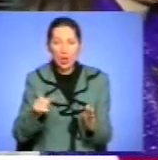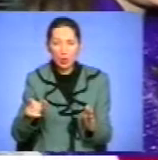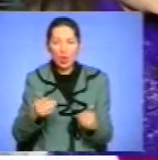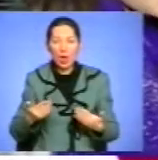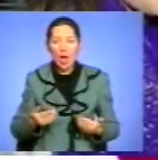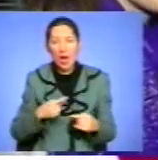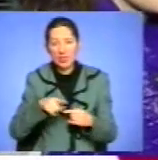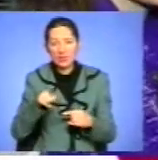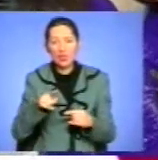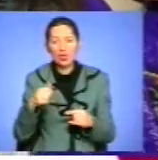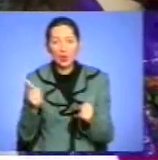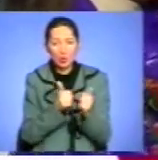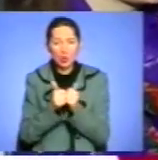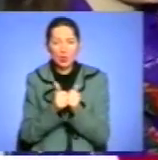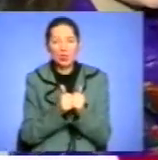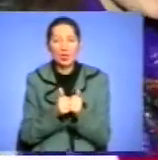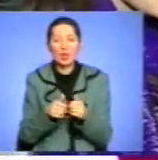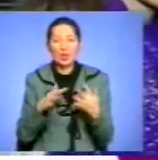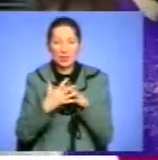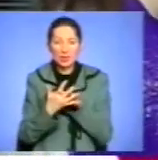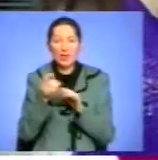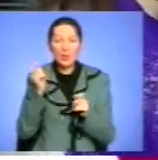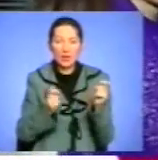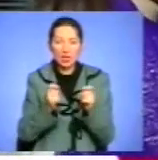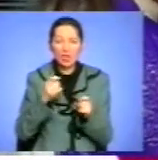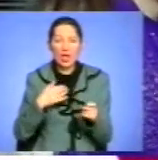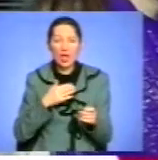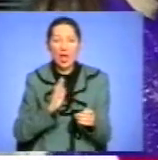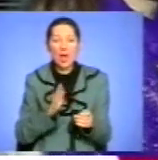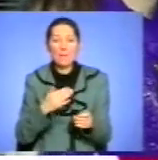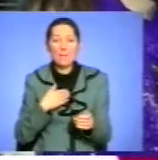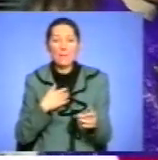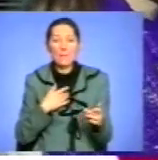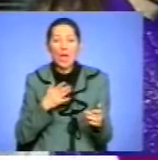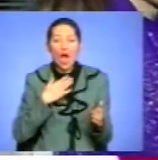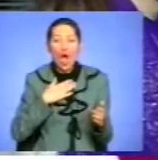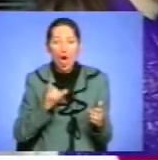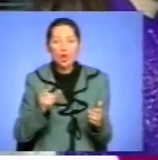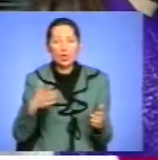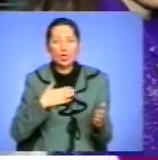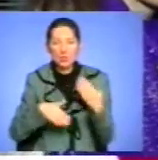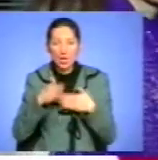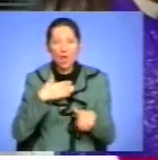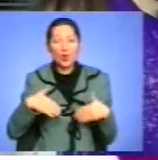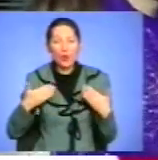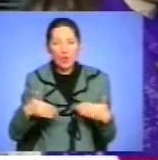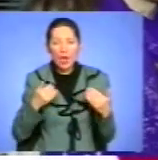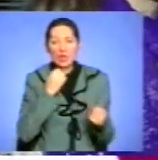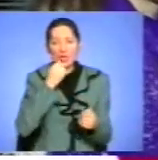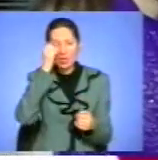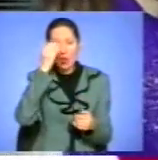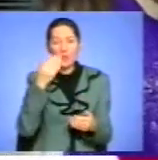ще навіть з інших приїжджали. Тобто це такі як аншлаги були нашого вертепу. І люди нас радо вітали, дякували нам,